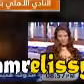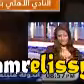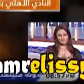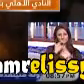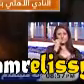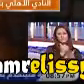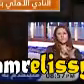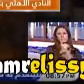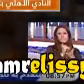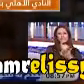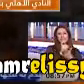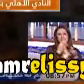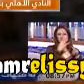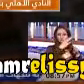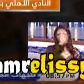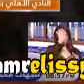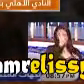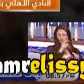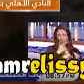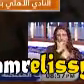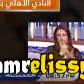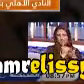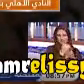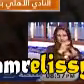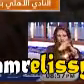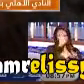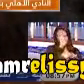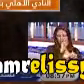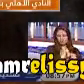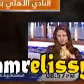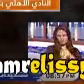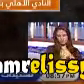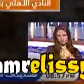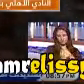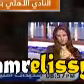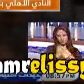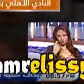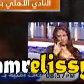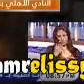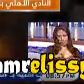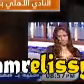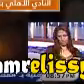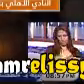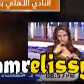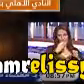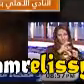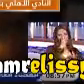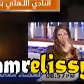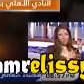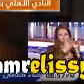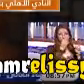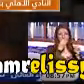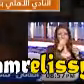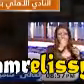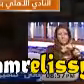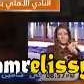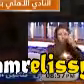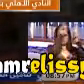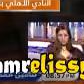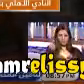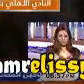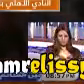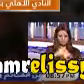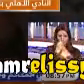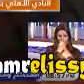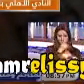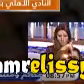الدباره بميدان سيمون بوليفار وقبل قليل اضرمت النيران في احد مطاعم في احد